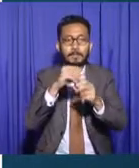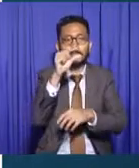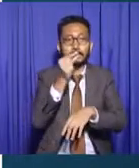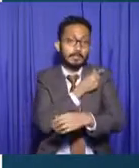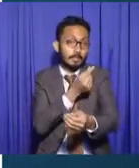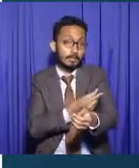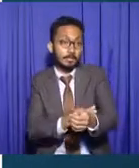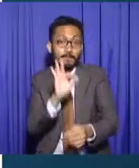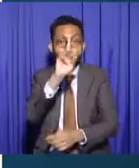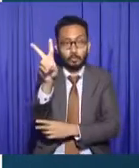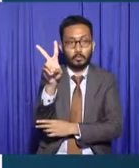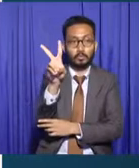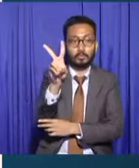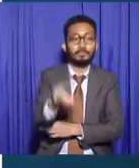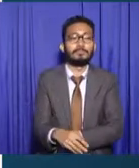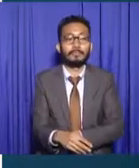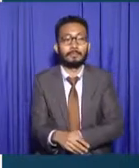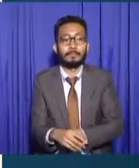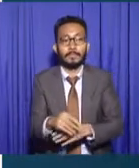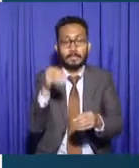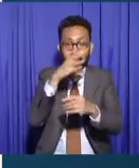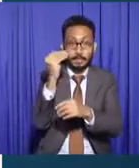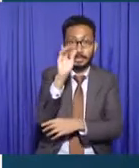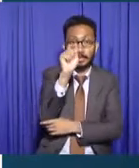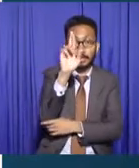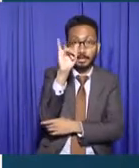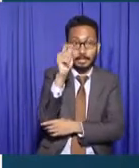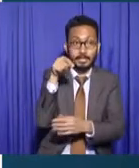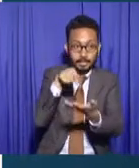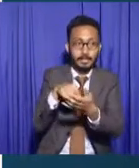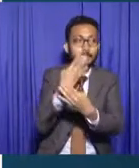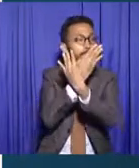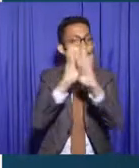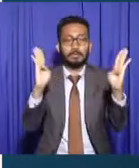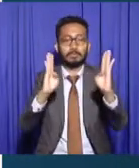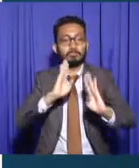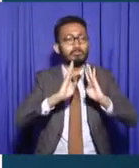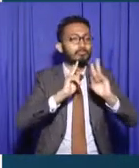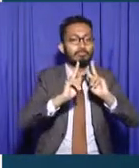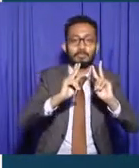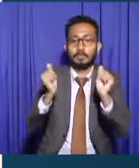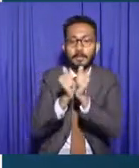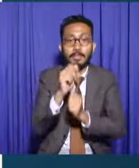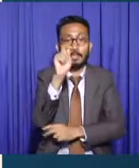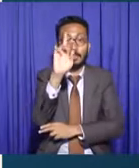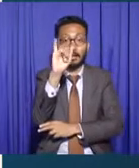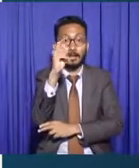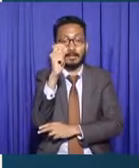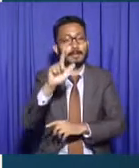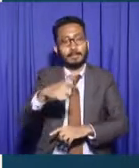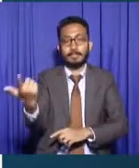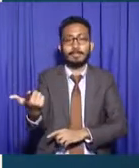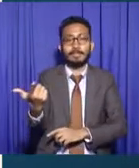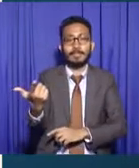muncul dalam generasi F2 dan trik ini bebas